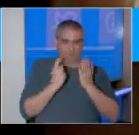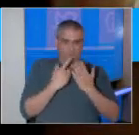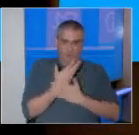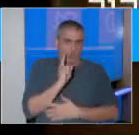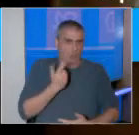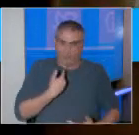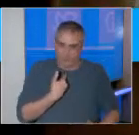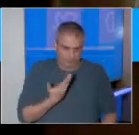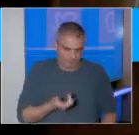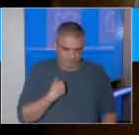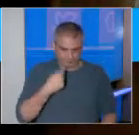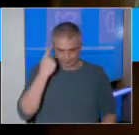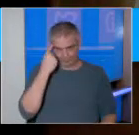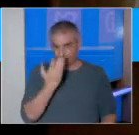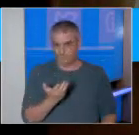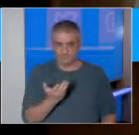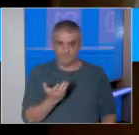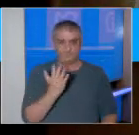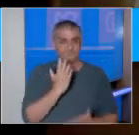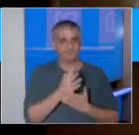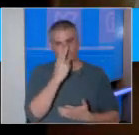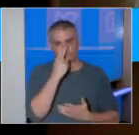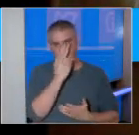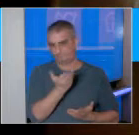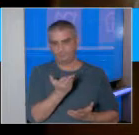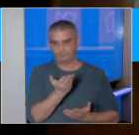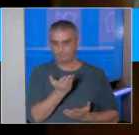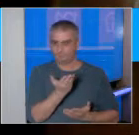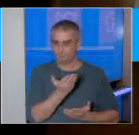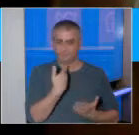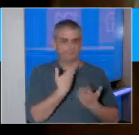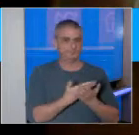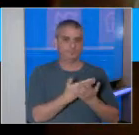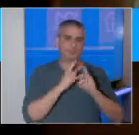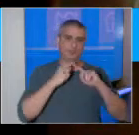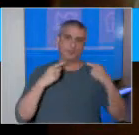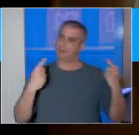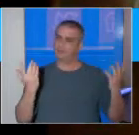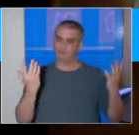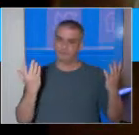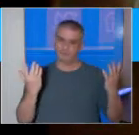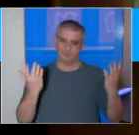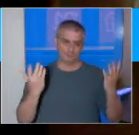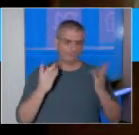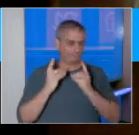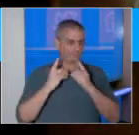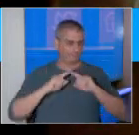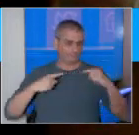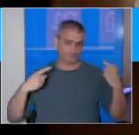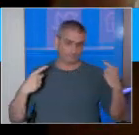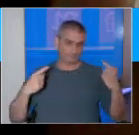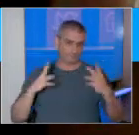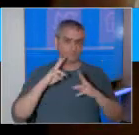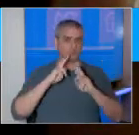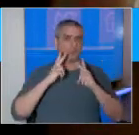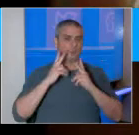חדשה, אני חושבת שכבר מנסים להעביר הצעה כזאת בכל מיני דרכים כאלה ואחרות, בכל